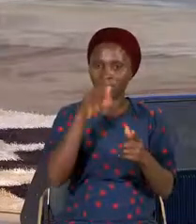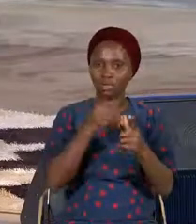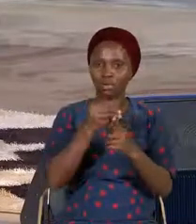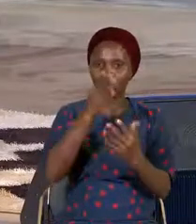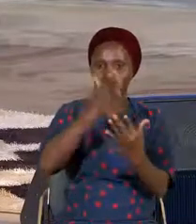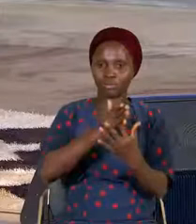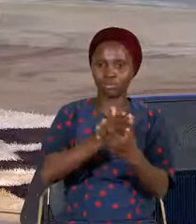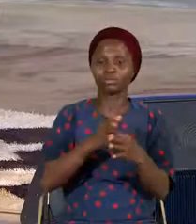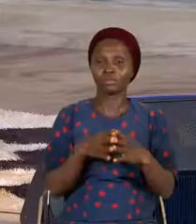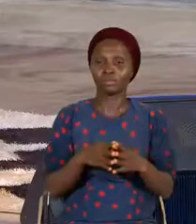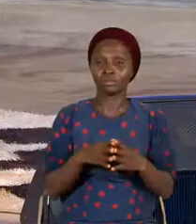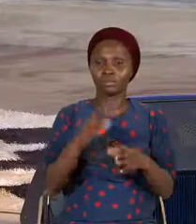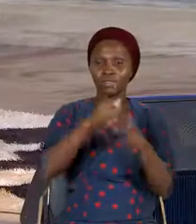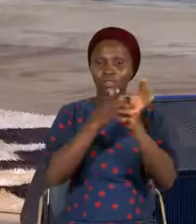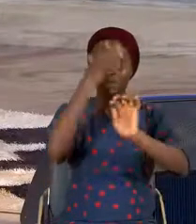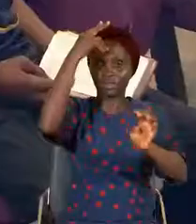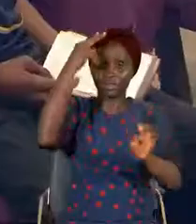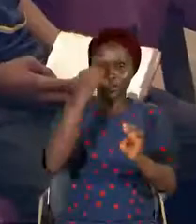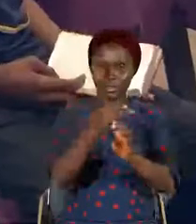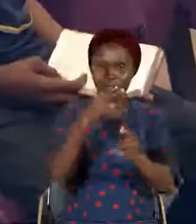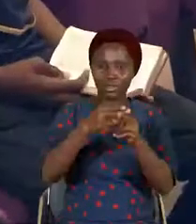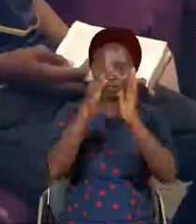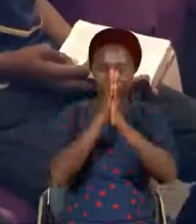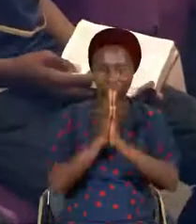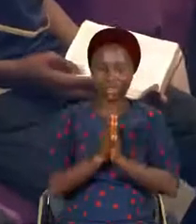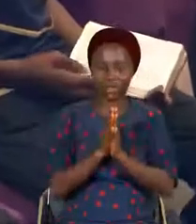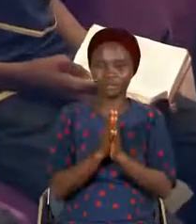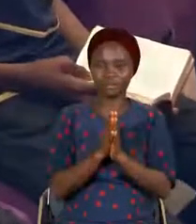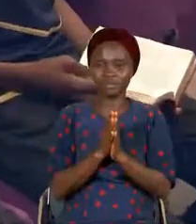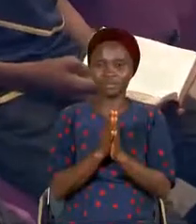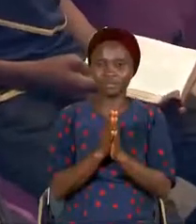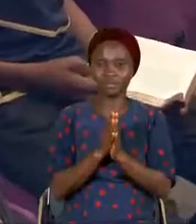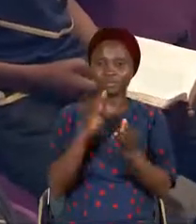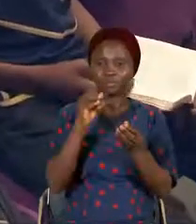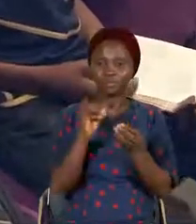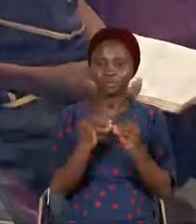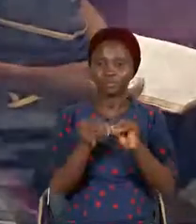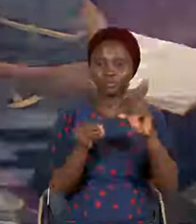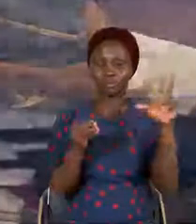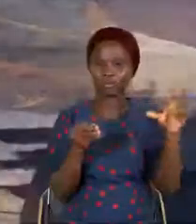ou contredire. Et que l'église de la vie profonde dise,